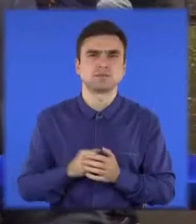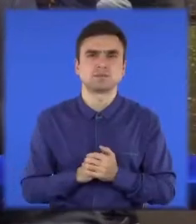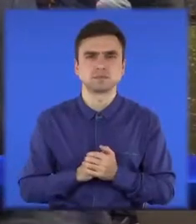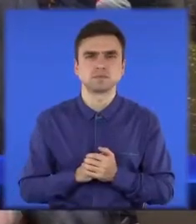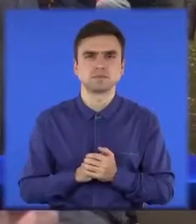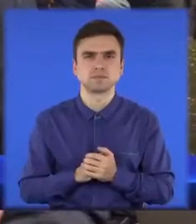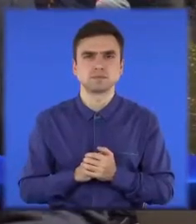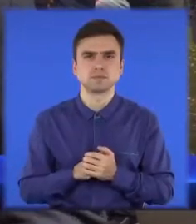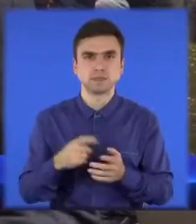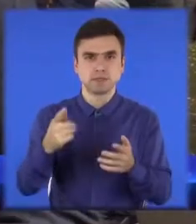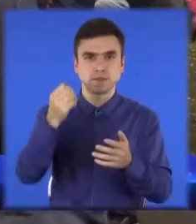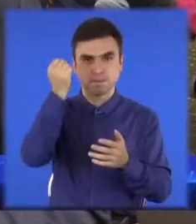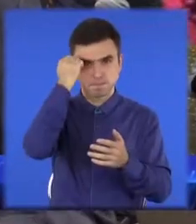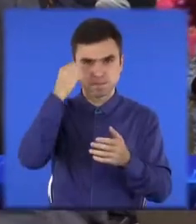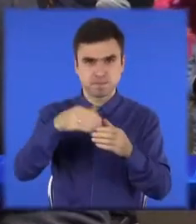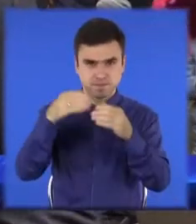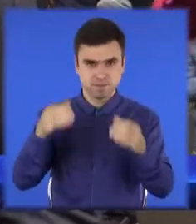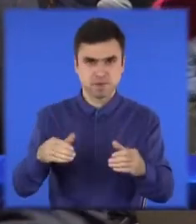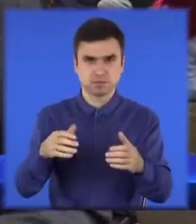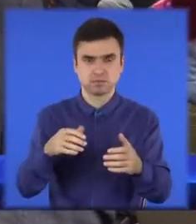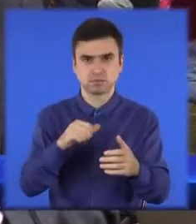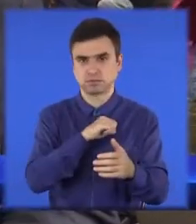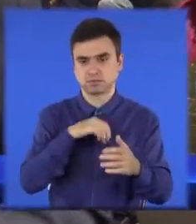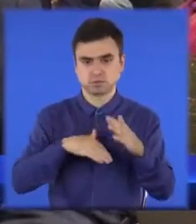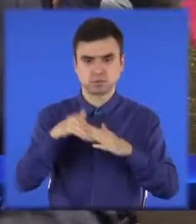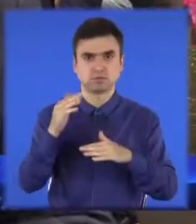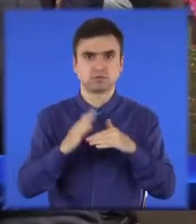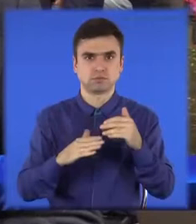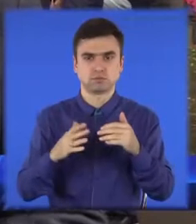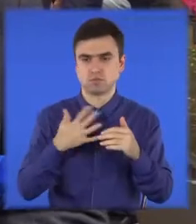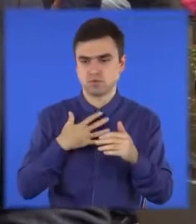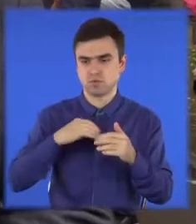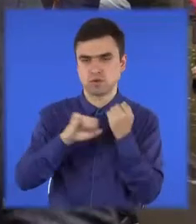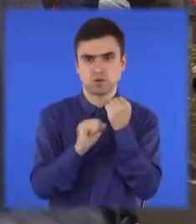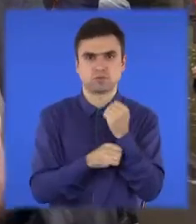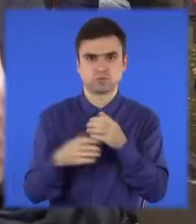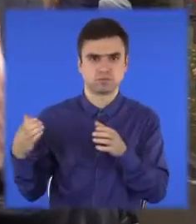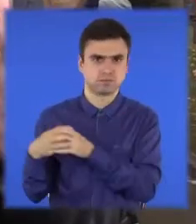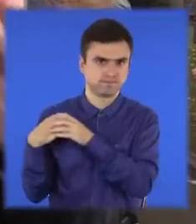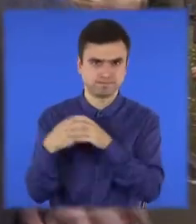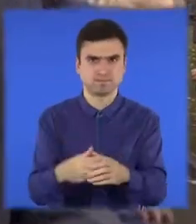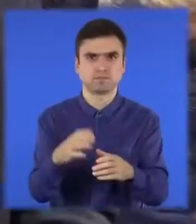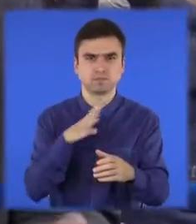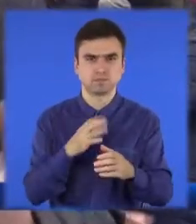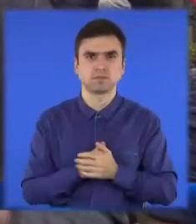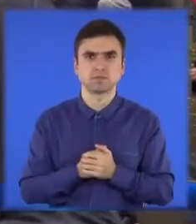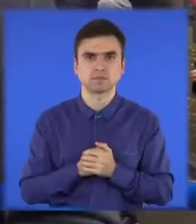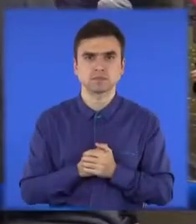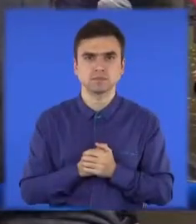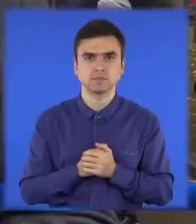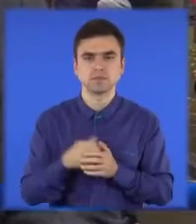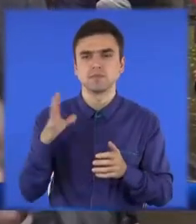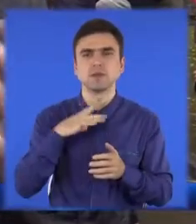пам'ятник, як таковий, как конструкция, собран исключительно руками нашей стройбригады. То есть меценаты